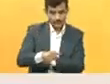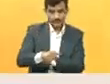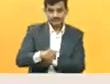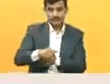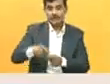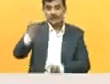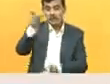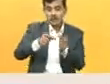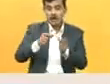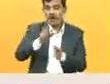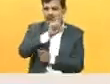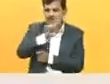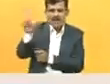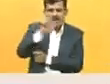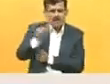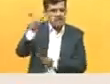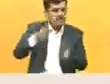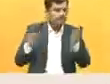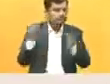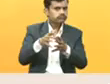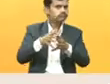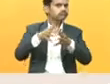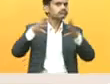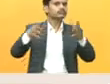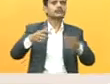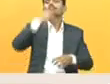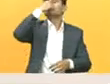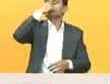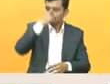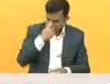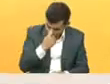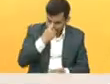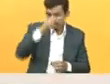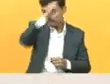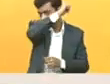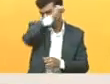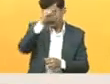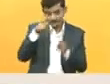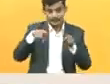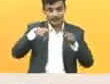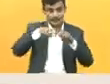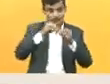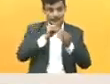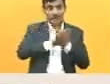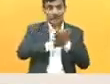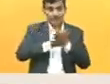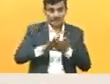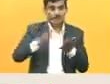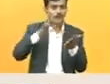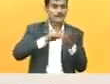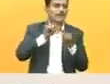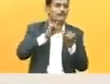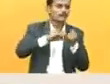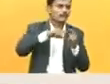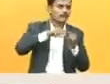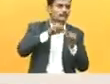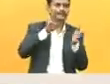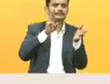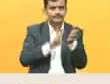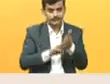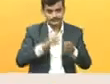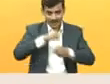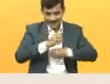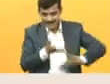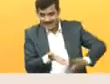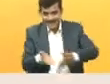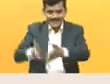दुनिया से आए लाखों श्रद्धालुओं ने डुबकी लगाई है। कुंभ, पुष्करम और गंगा सागर